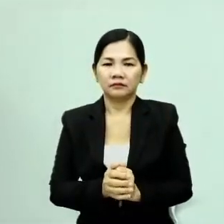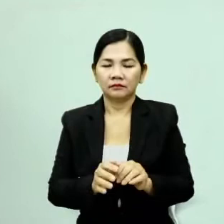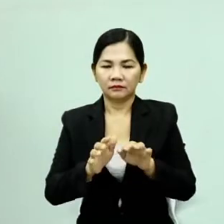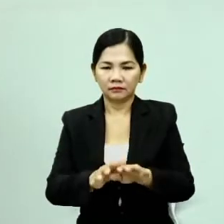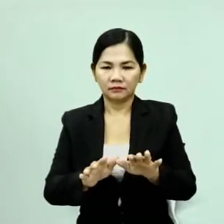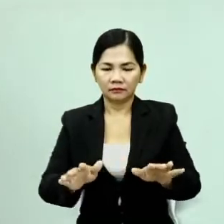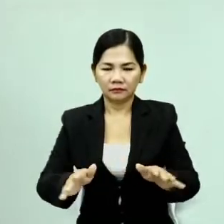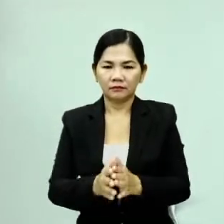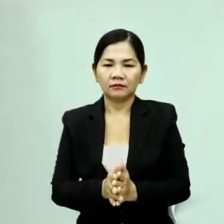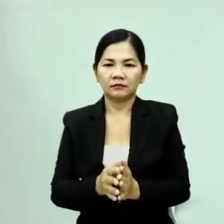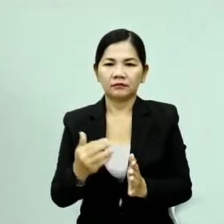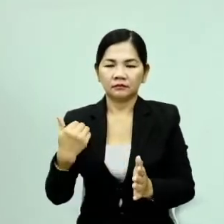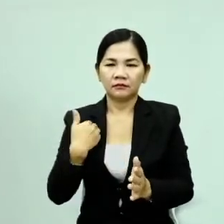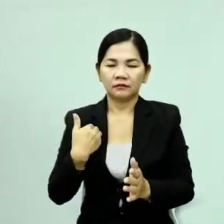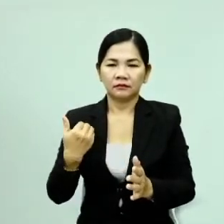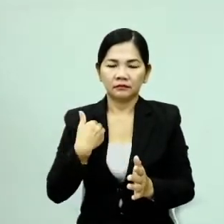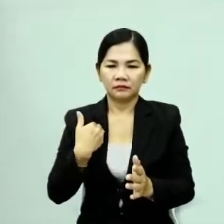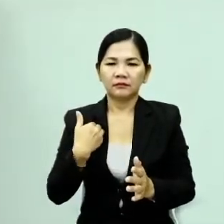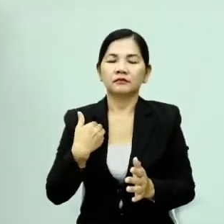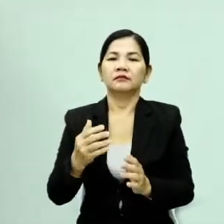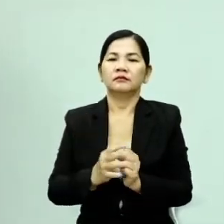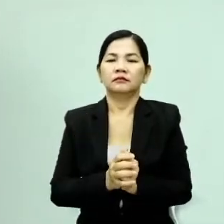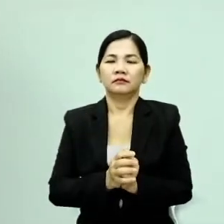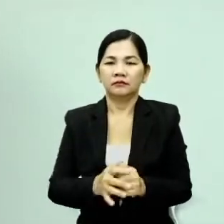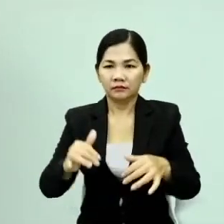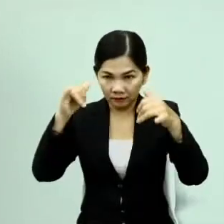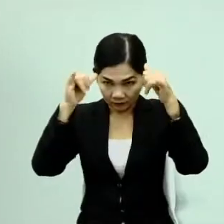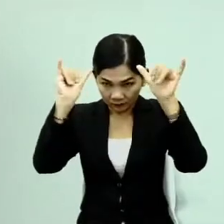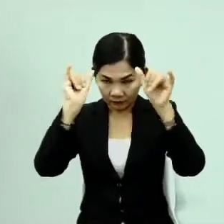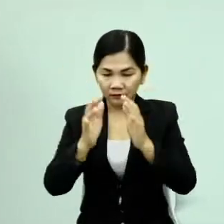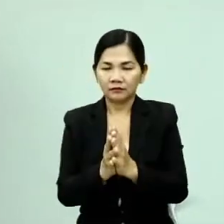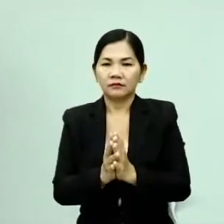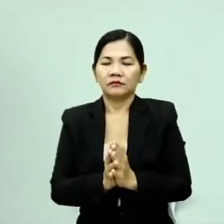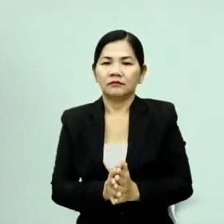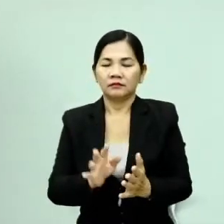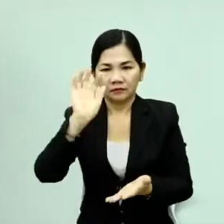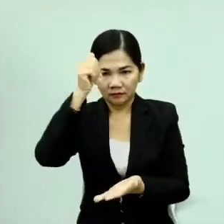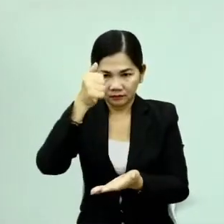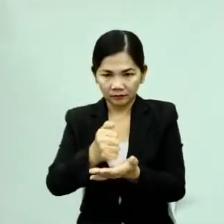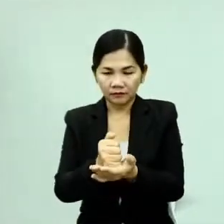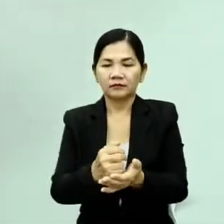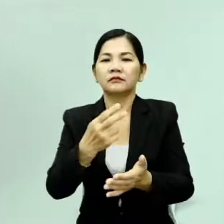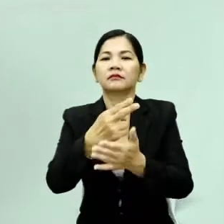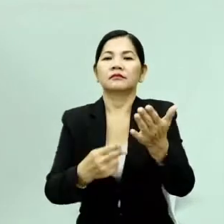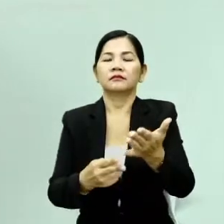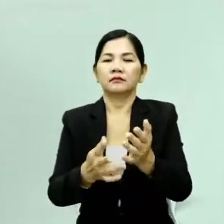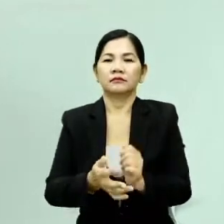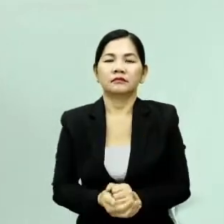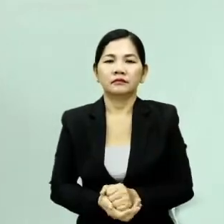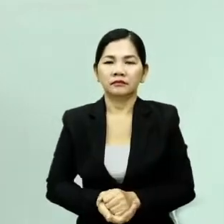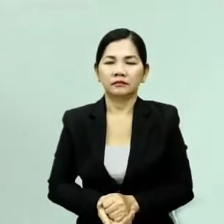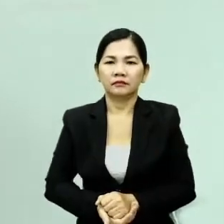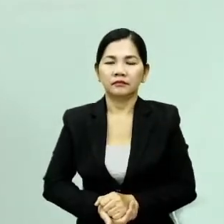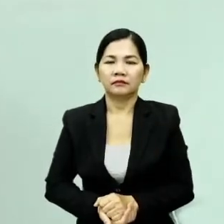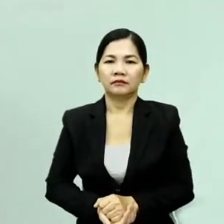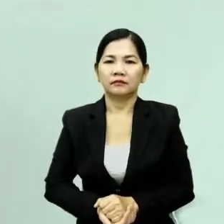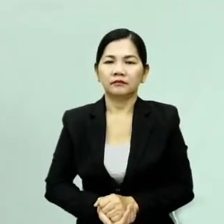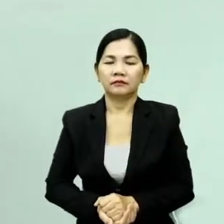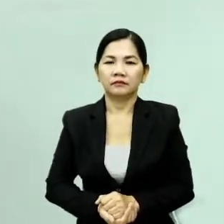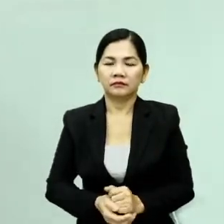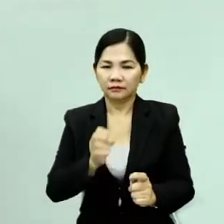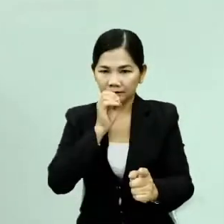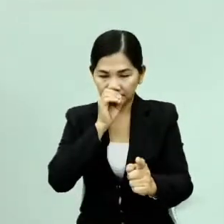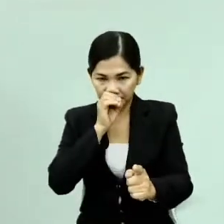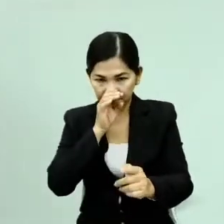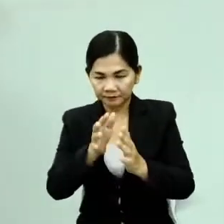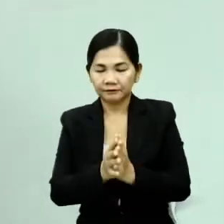nghĩa cha này rụp chân đăng thả ta cô cha miến cha pro giáo ở với khả cha chân này rụp bận chạm